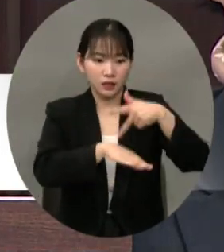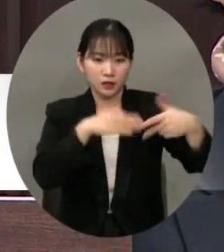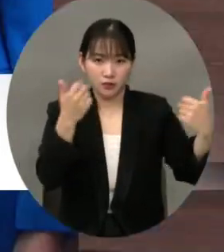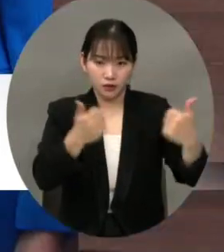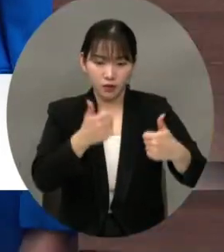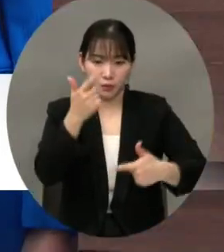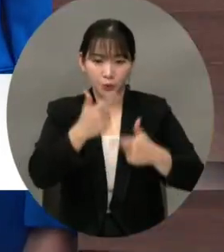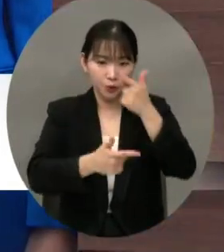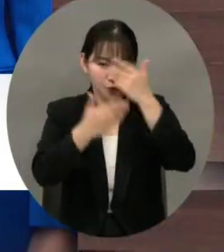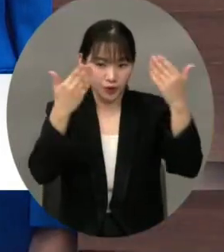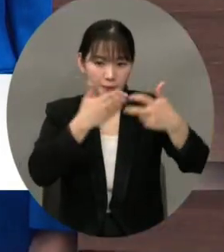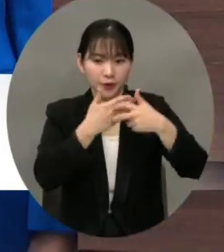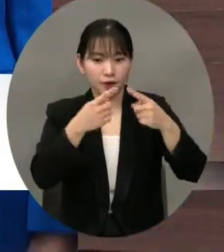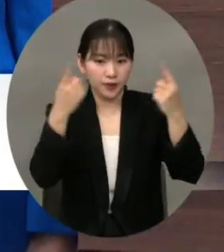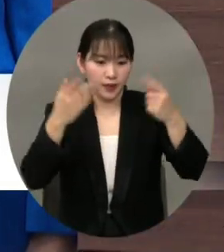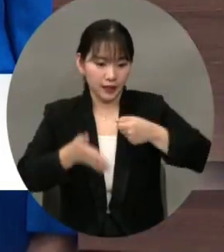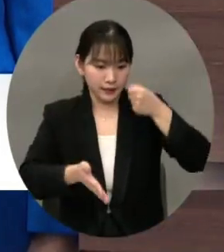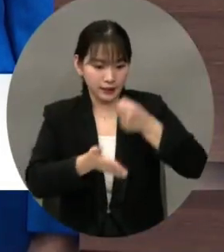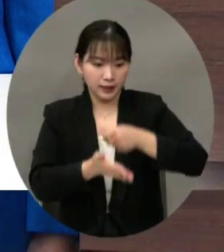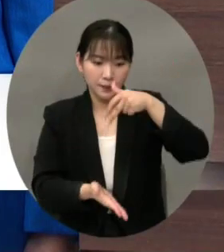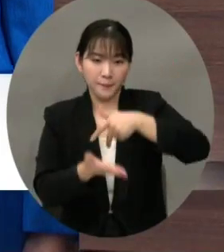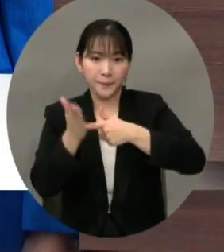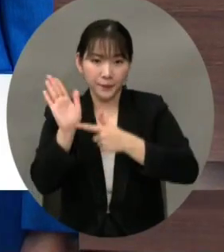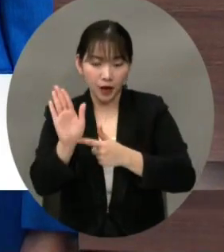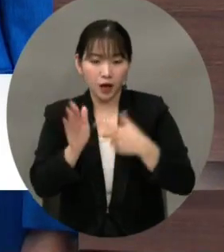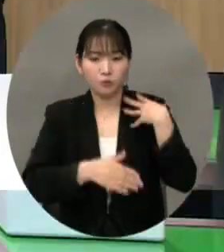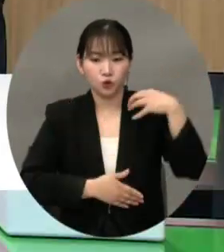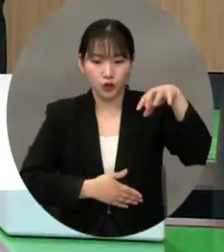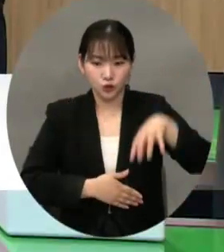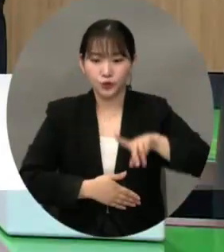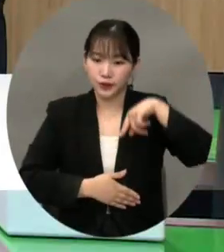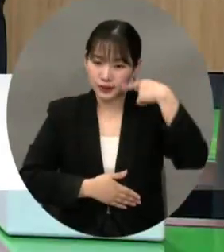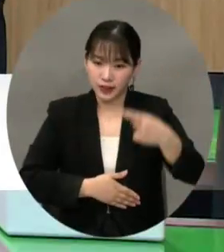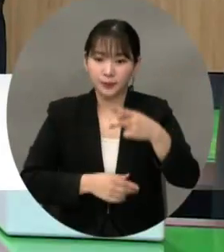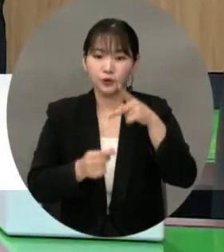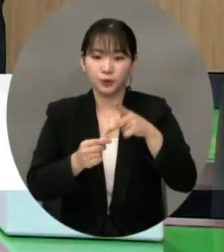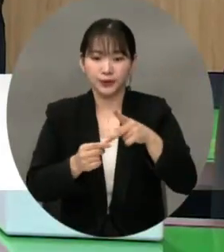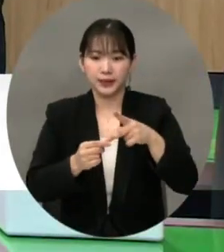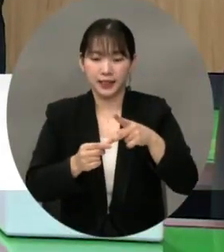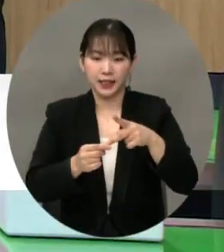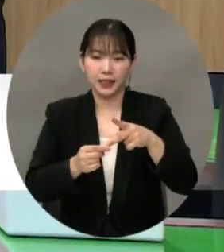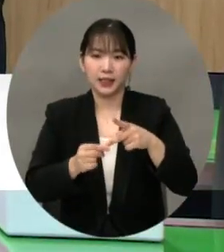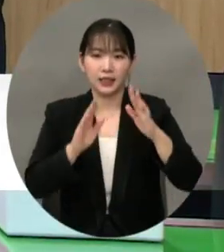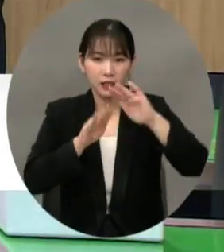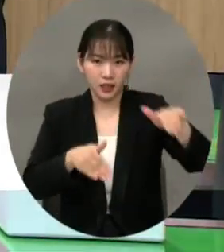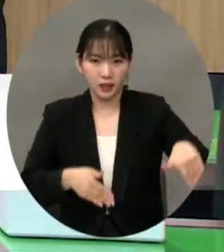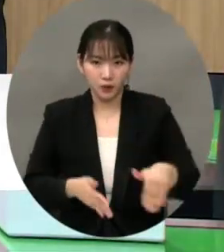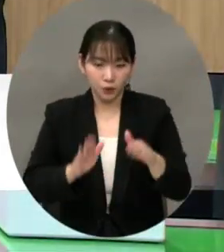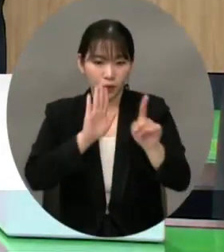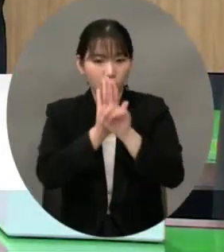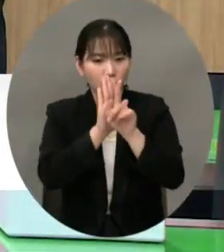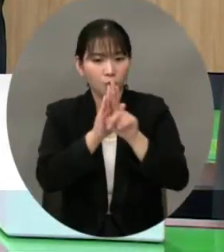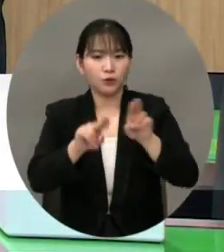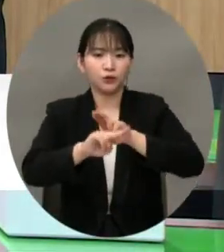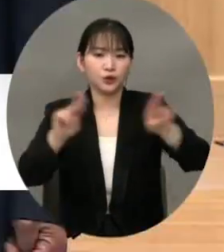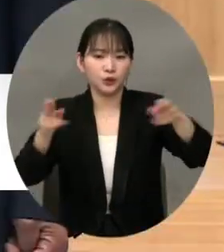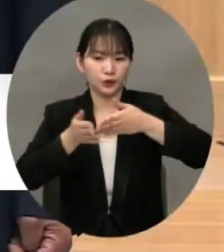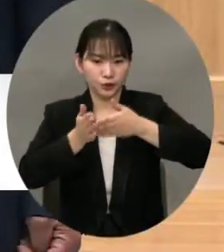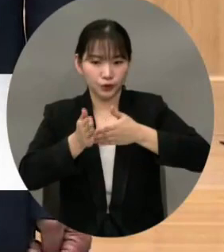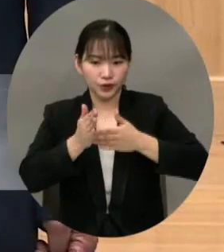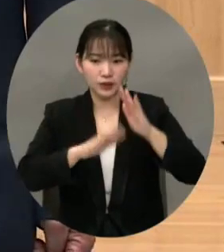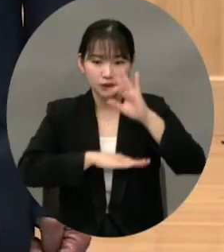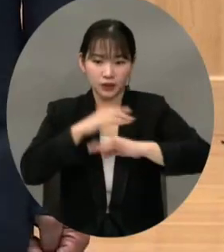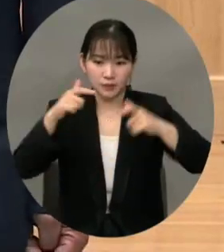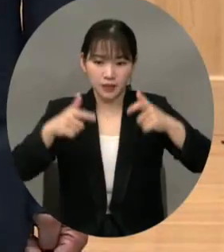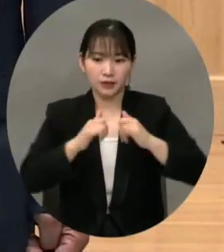의회의 목포대 의대 지정 성명 발표는 무안군에 이어 두 번째로 전남도의 공모 방침 철회를 요구하는